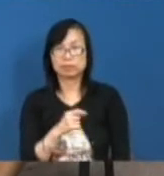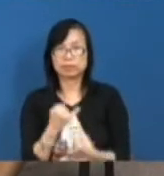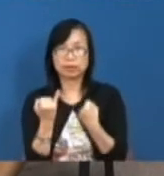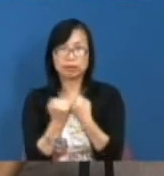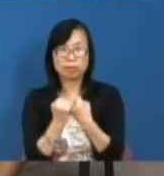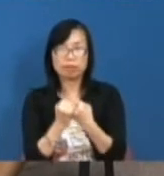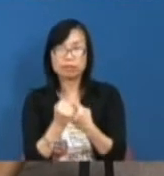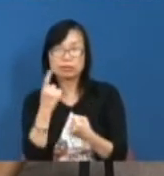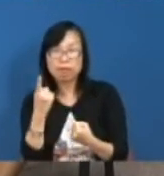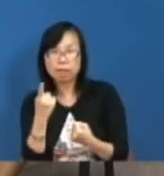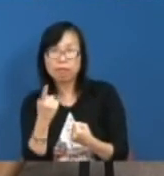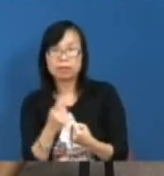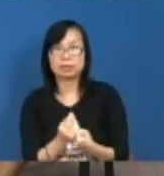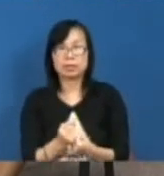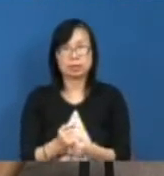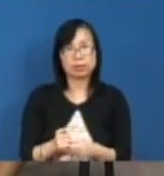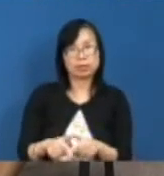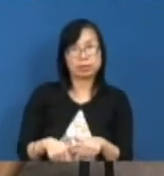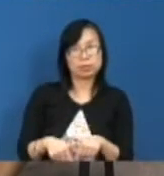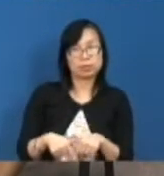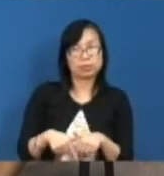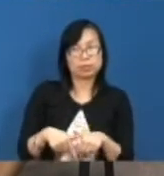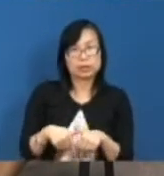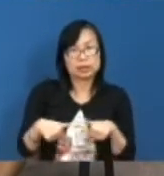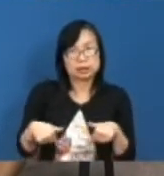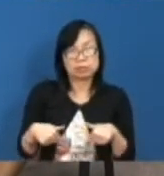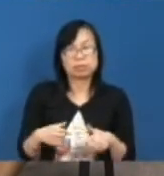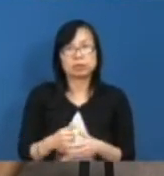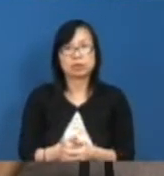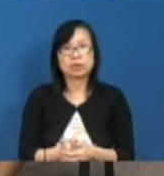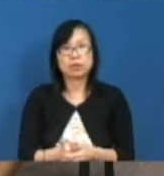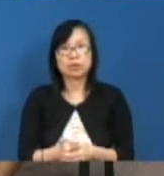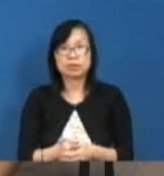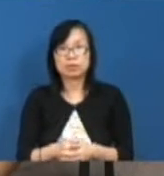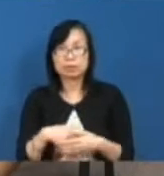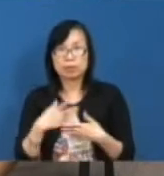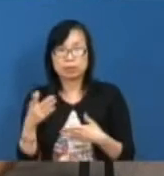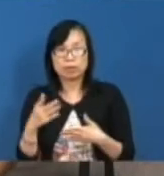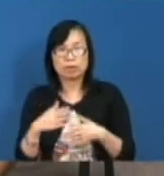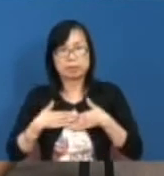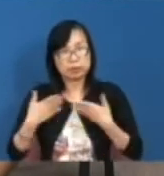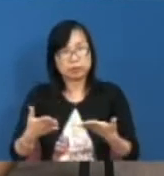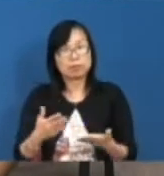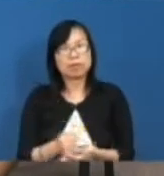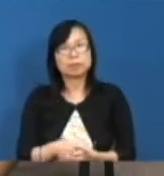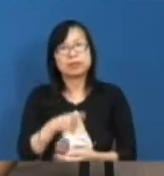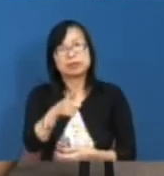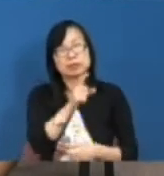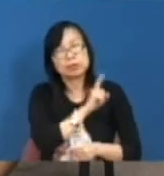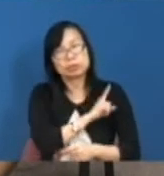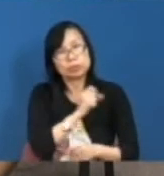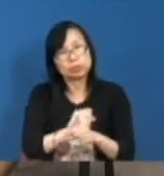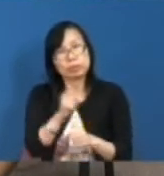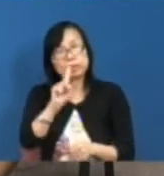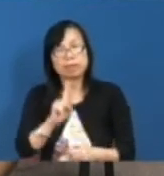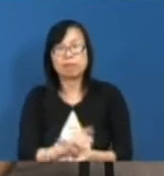或者一個見義勇為嘅市民都唔及得？人哋千方百計去表達，咁你做過乜嘢咧？喺